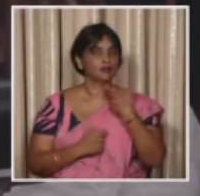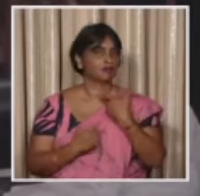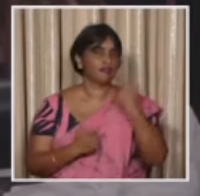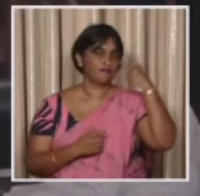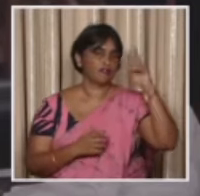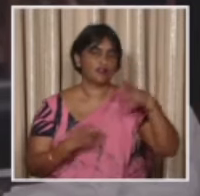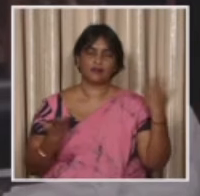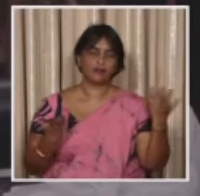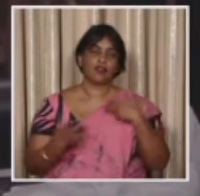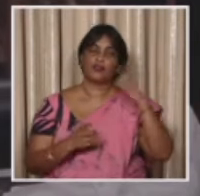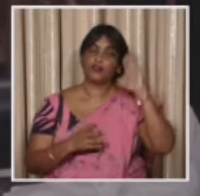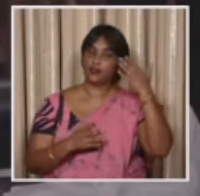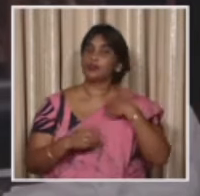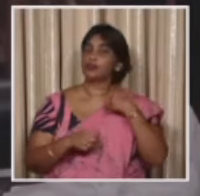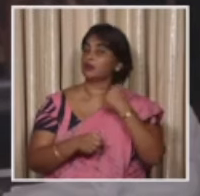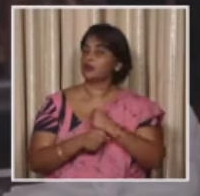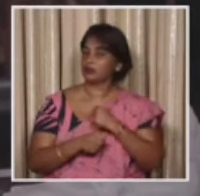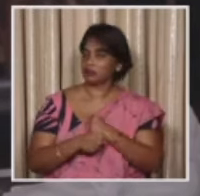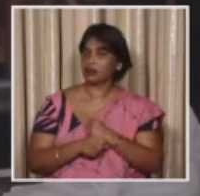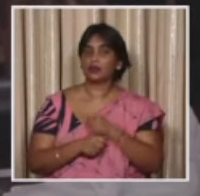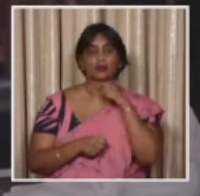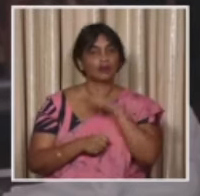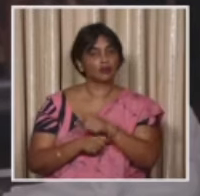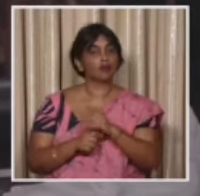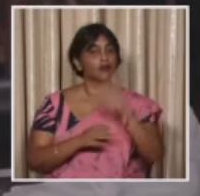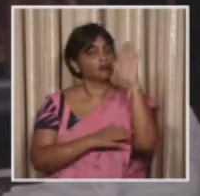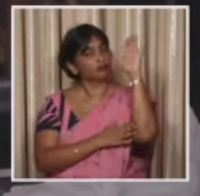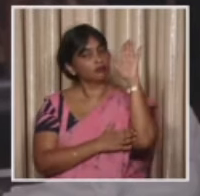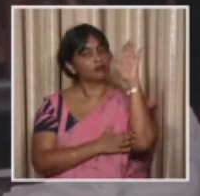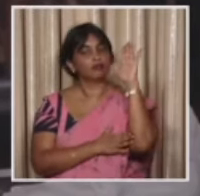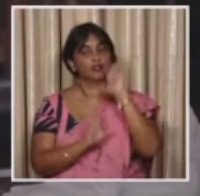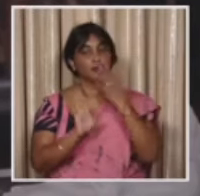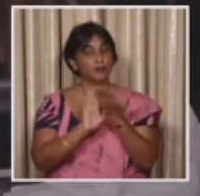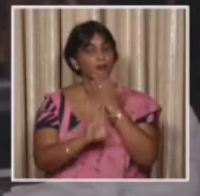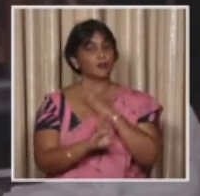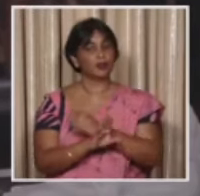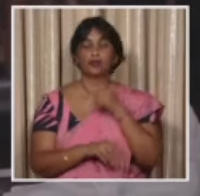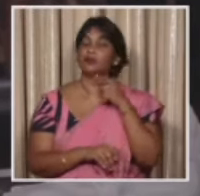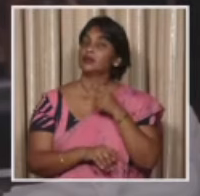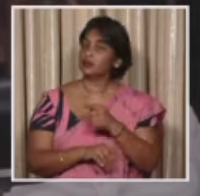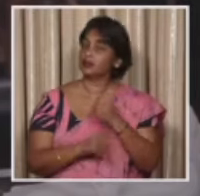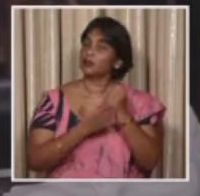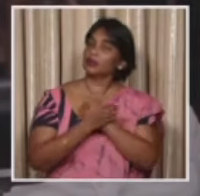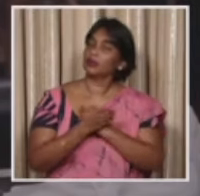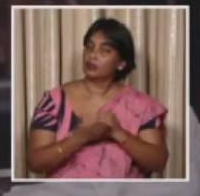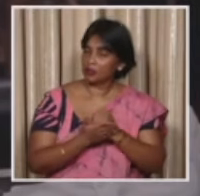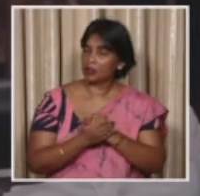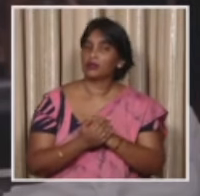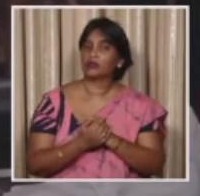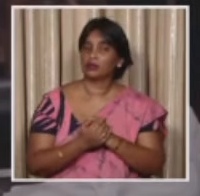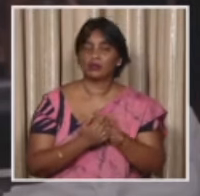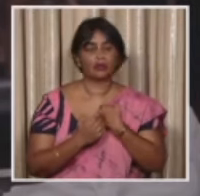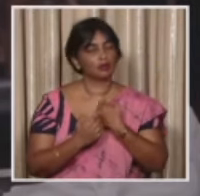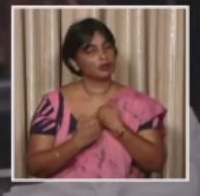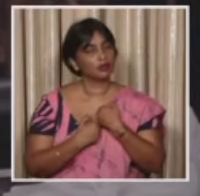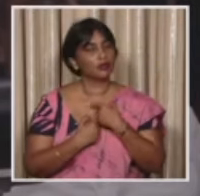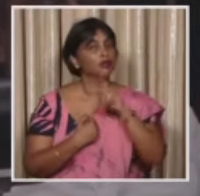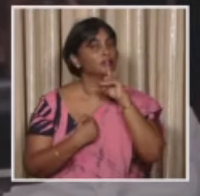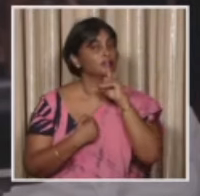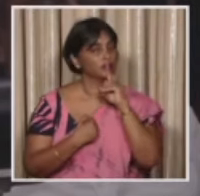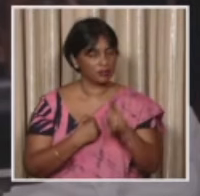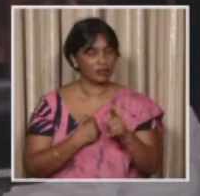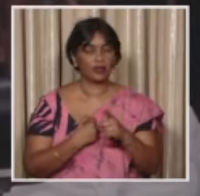නිසා විශේෂයෙන්ම අපි ආණ්ඩුවේ මේකට අත උස්සන්න පෙර තමුන්නාසලා සියලු දෙනාගෙන්ම අපි